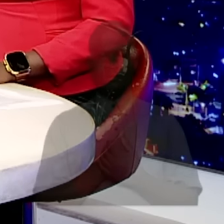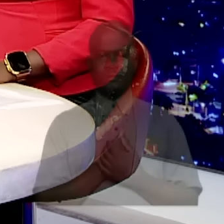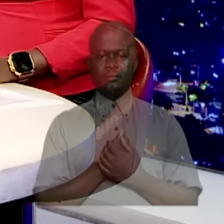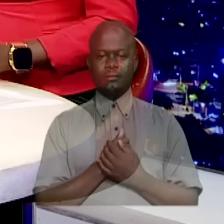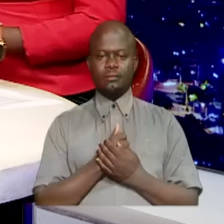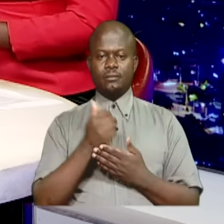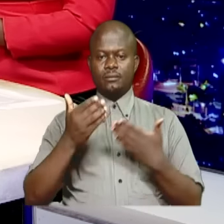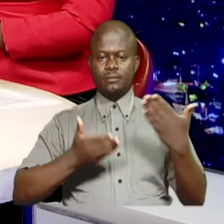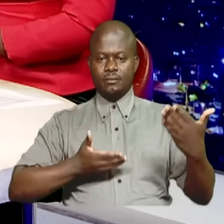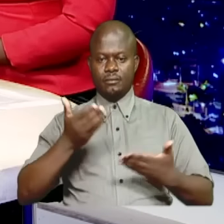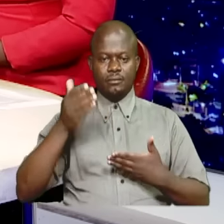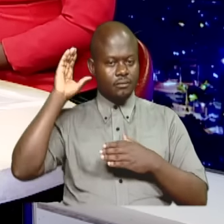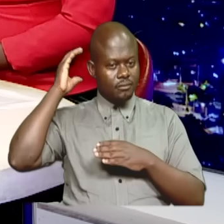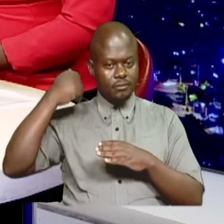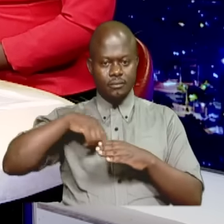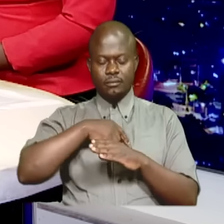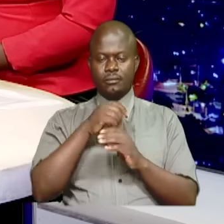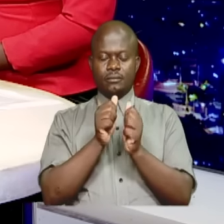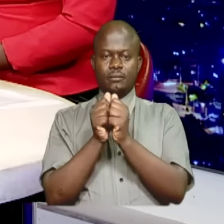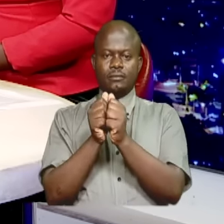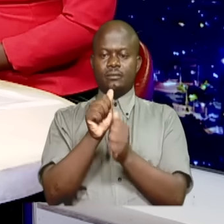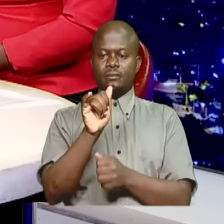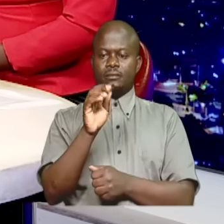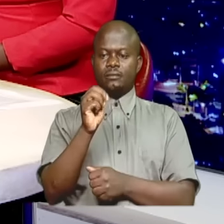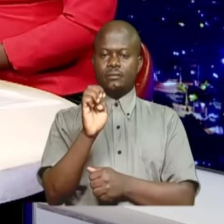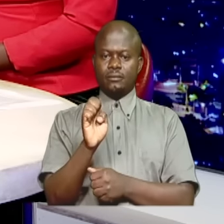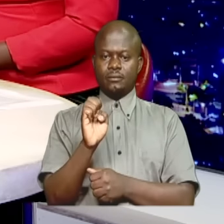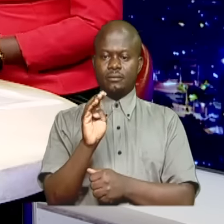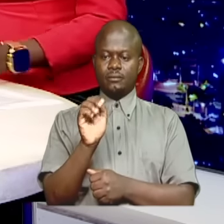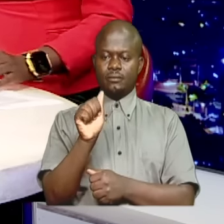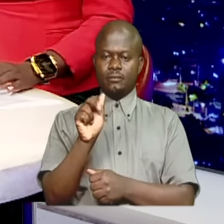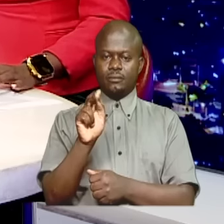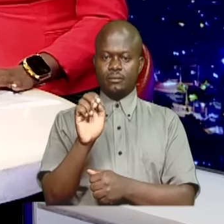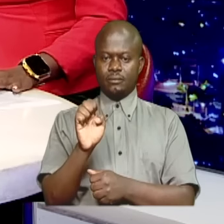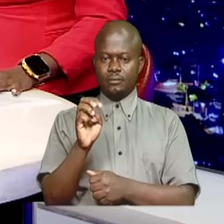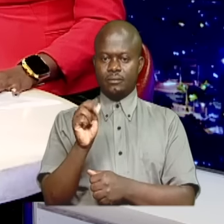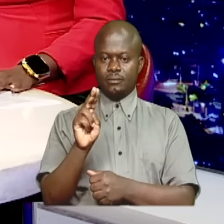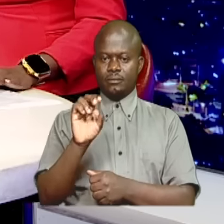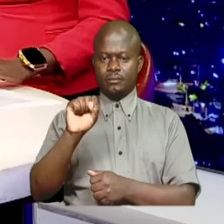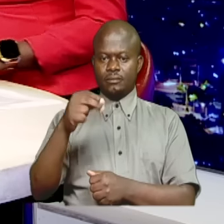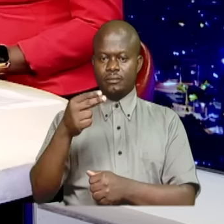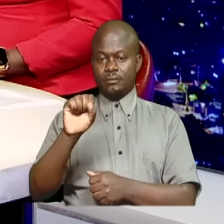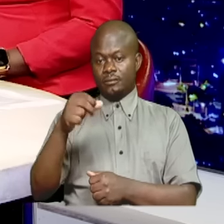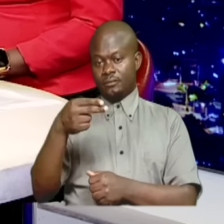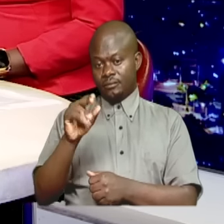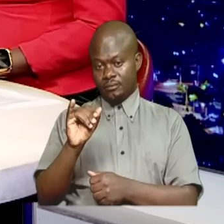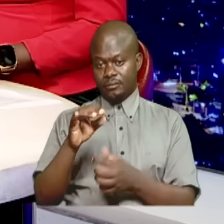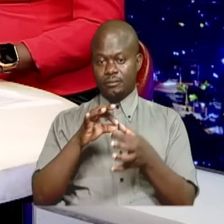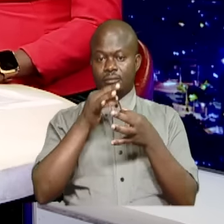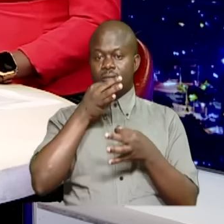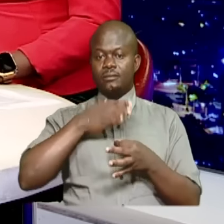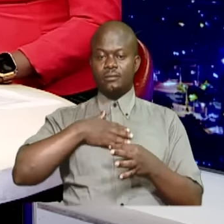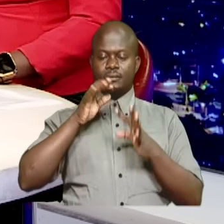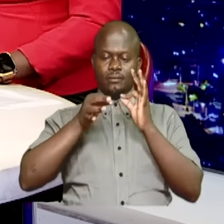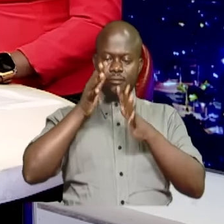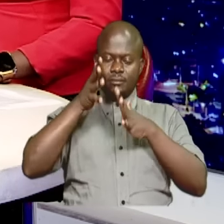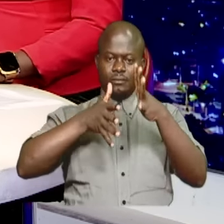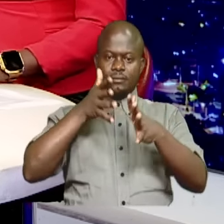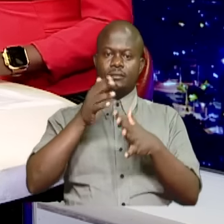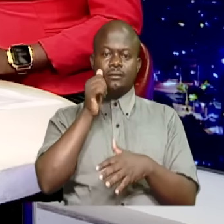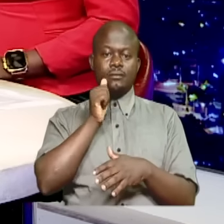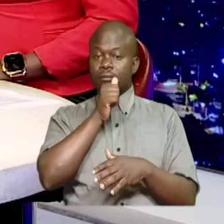Ikaze mu makuru ku buryo burambuye muri kumwe nanjye Aime Beauté Mushashi amfatanije na Fidel Elizabeth Imbuto. Kuri wa